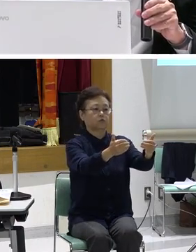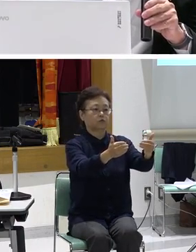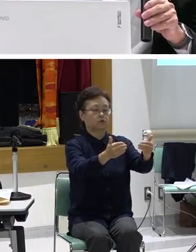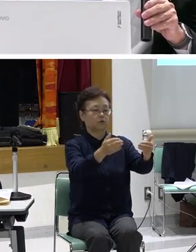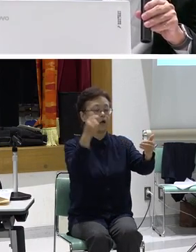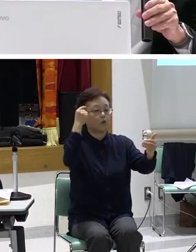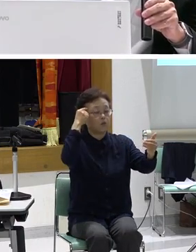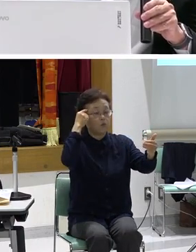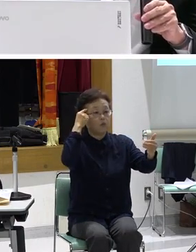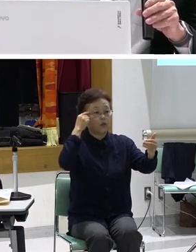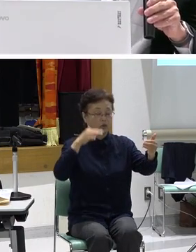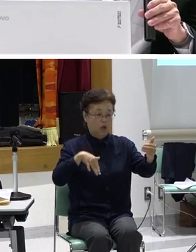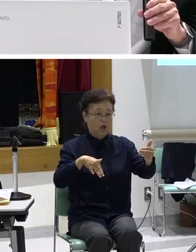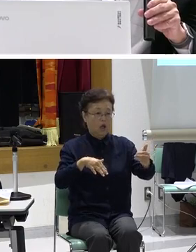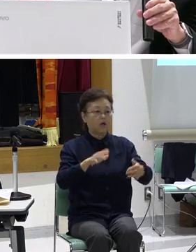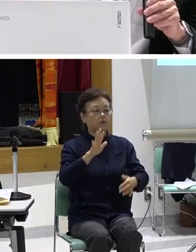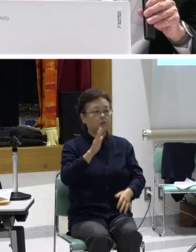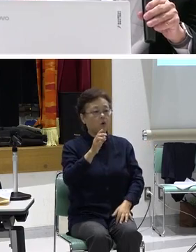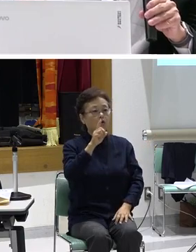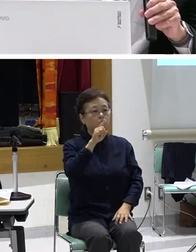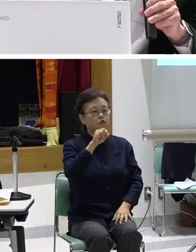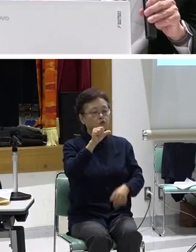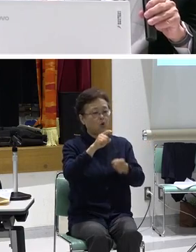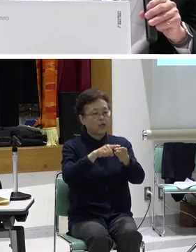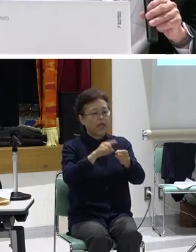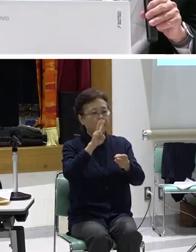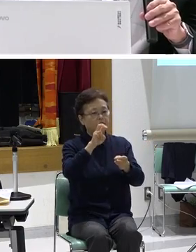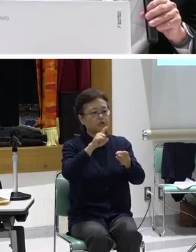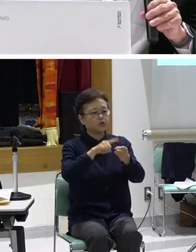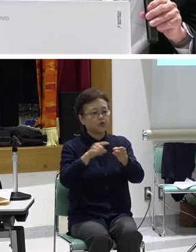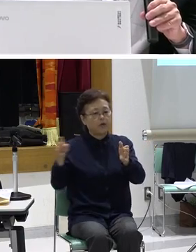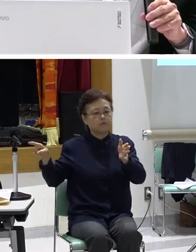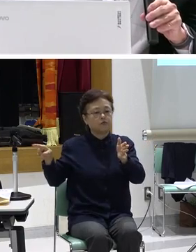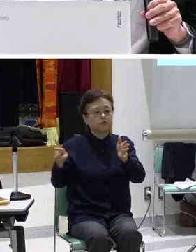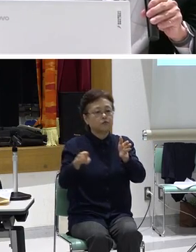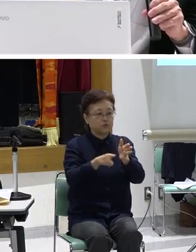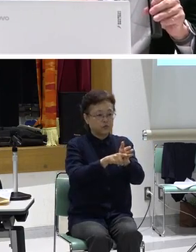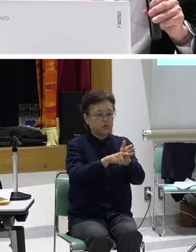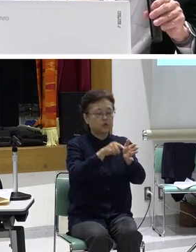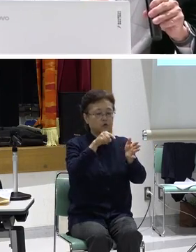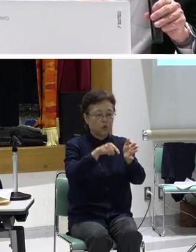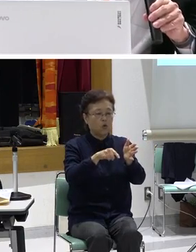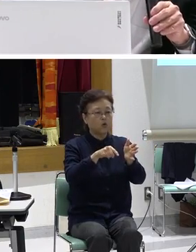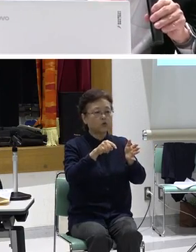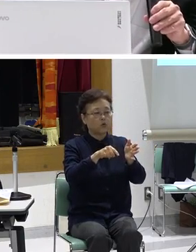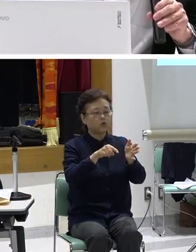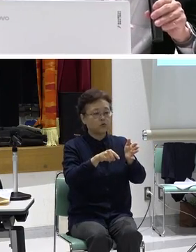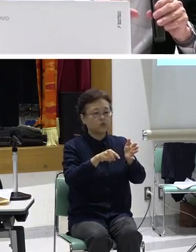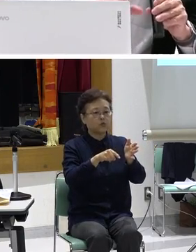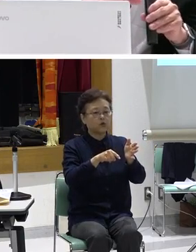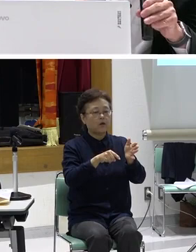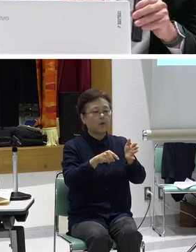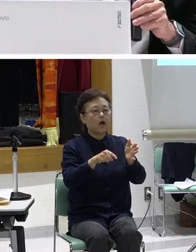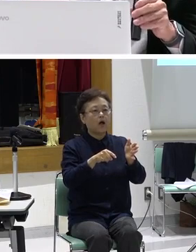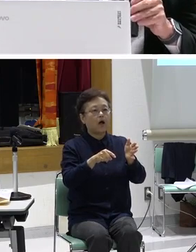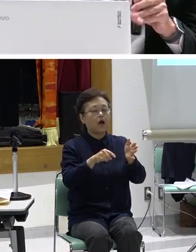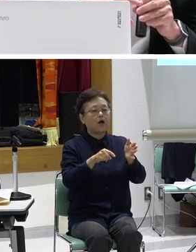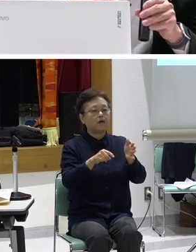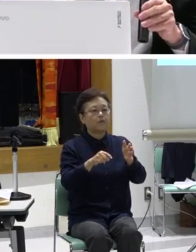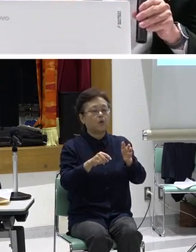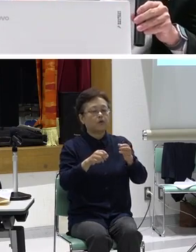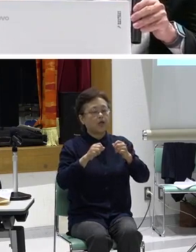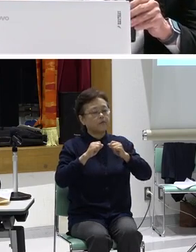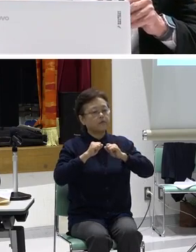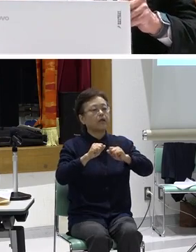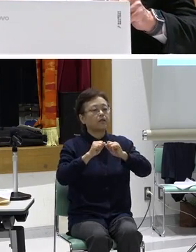思いがあるんですけど、やっぱり15年20年経つと、もうなんていうのかな、もうだいぶやってきたからそこそこでいいだろうみたいな